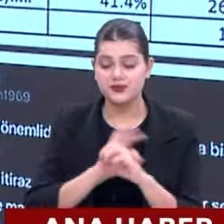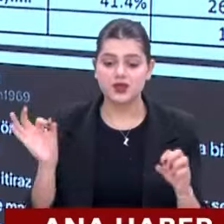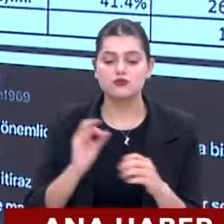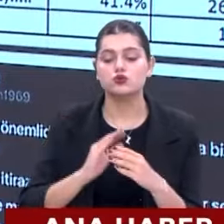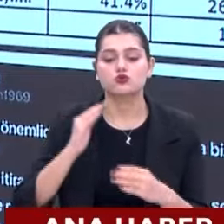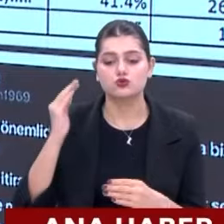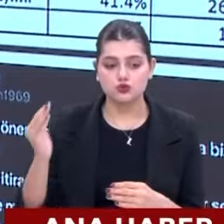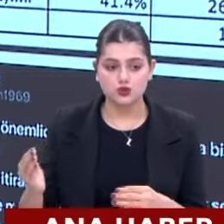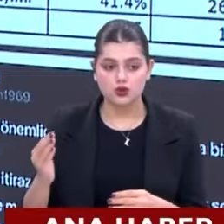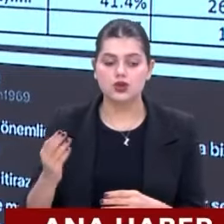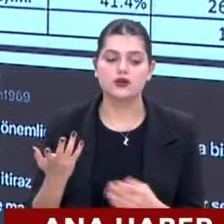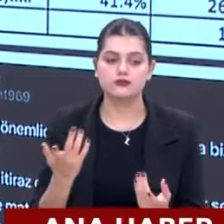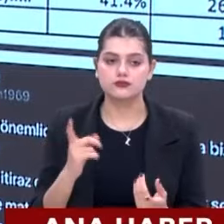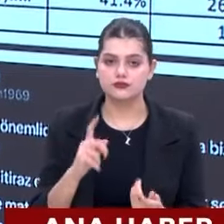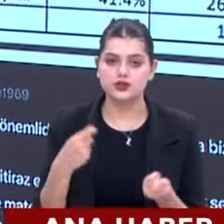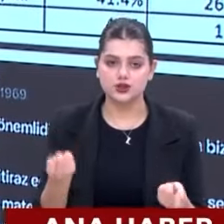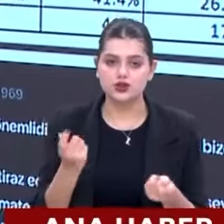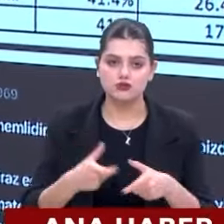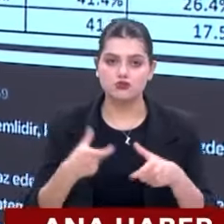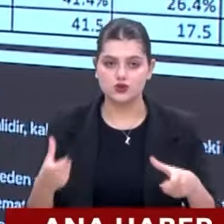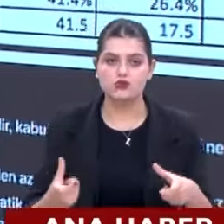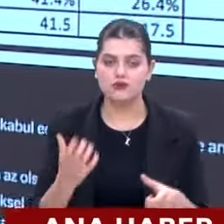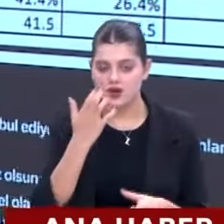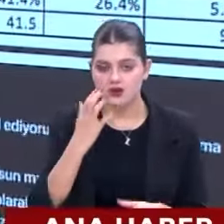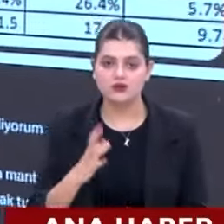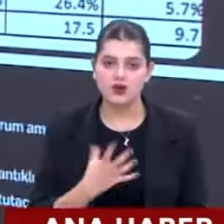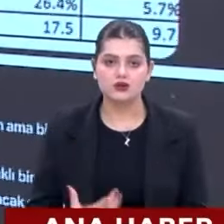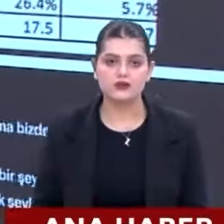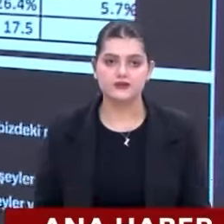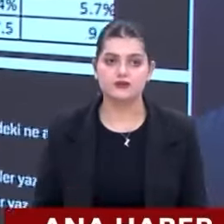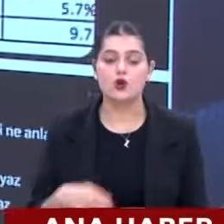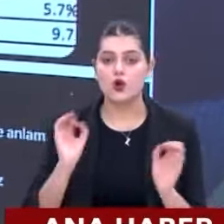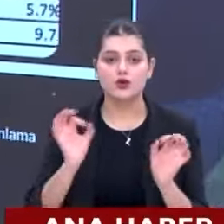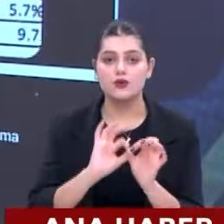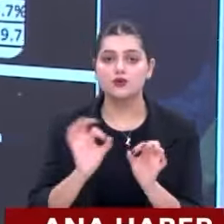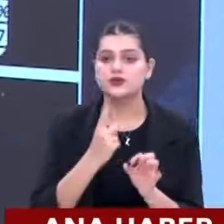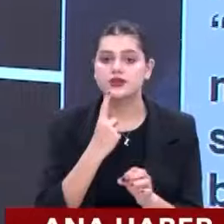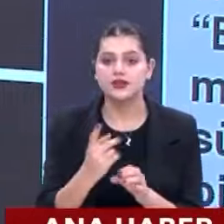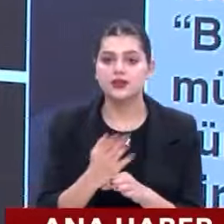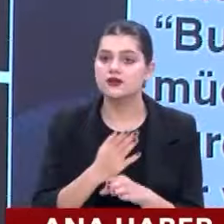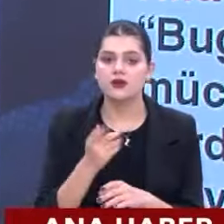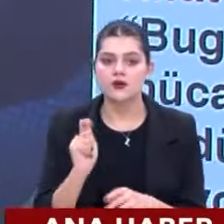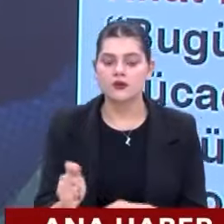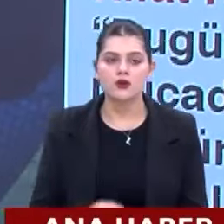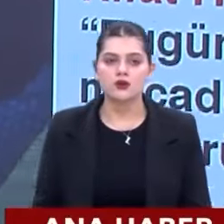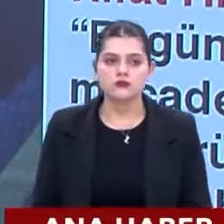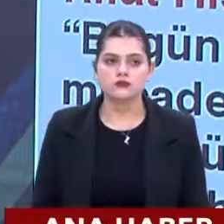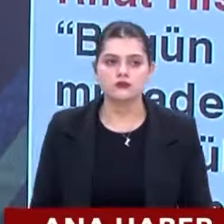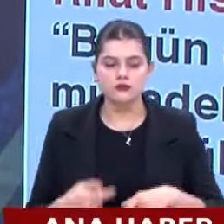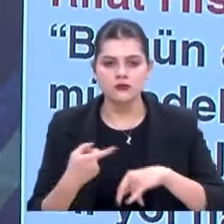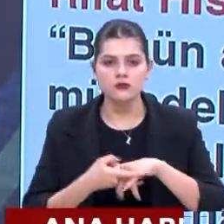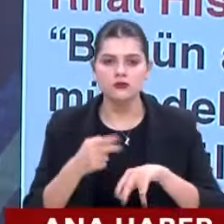yönelik bazı hamleler yapılacaktır elbet. Şimdi önemli ekonomistler nasıl değerlendiriyorlar bu söz konusu orta vadeli program? Hakan